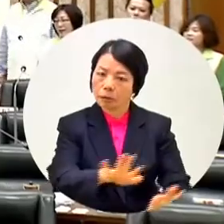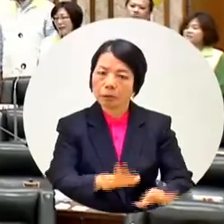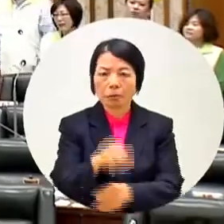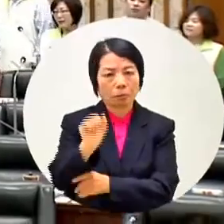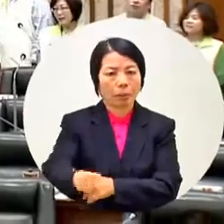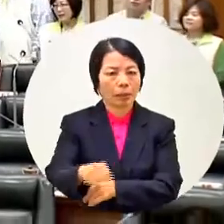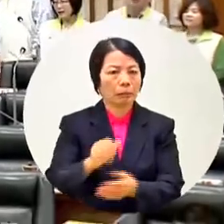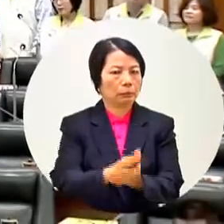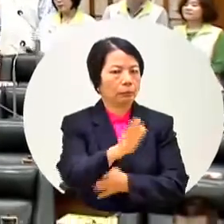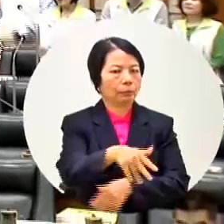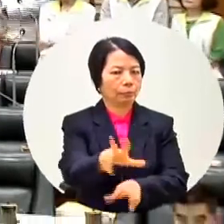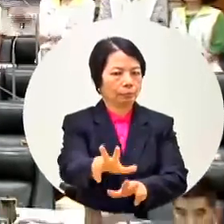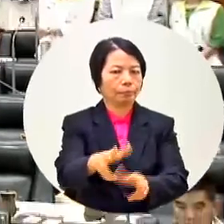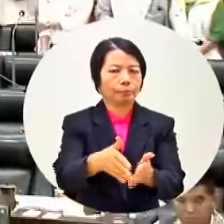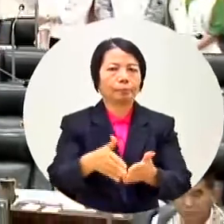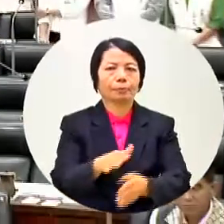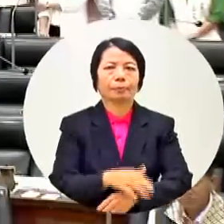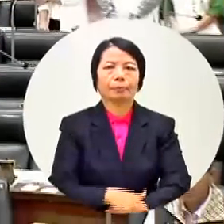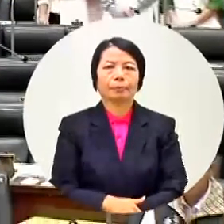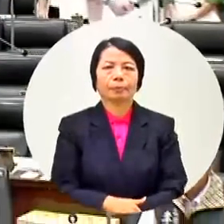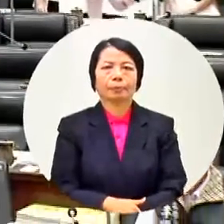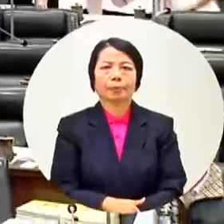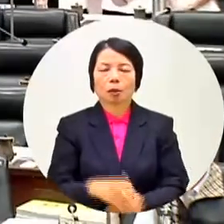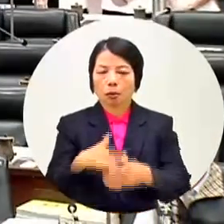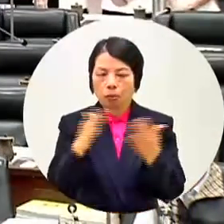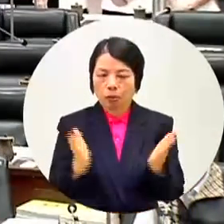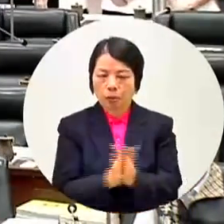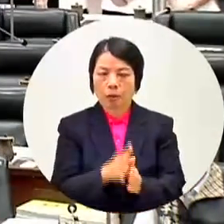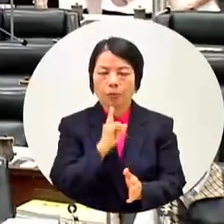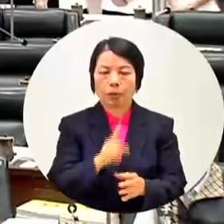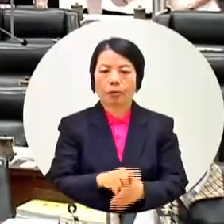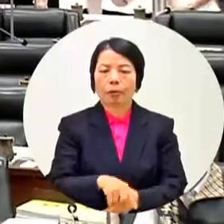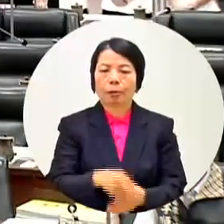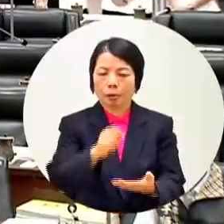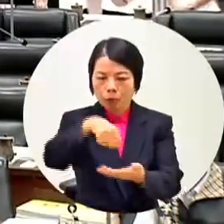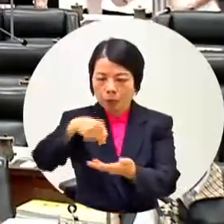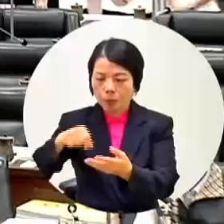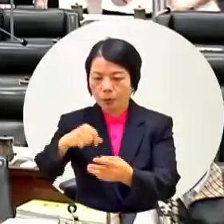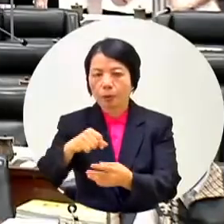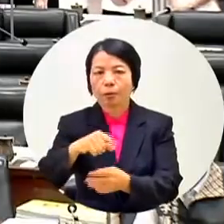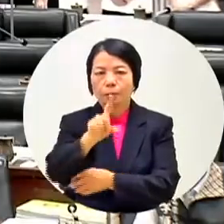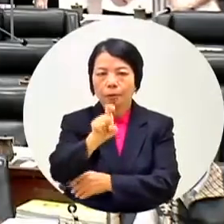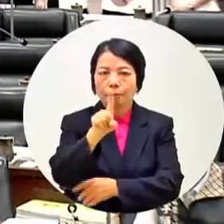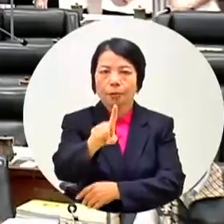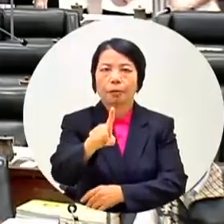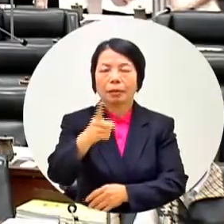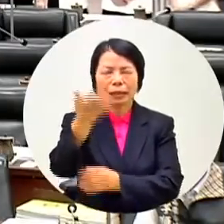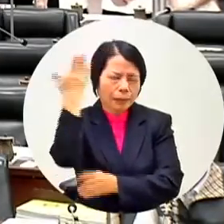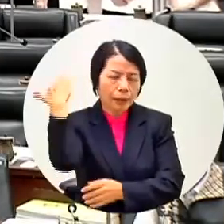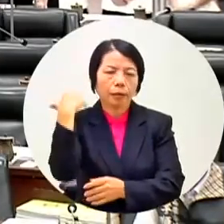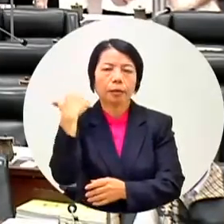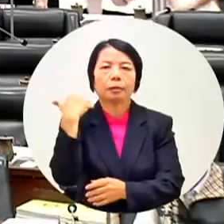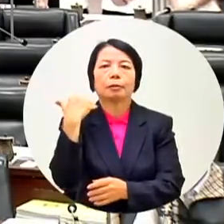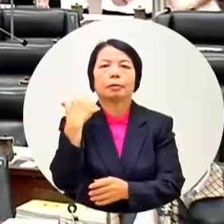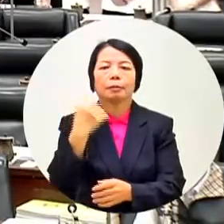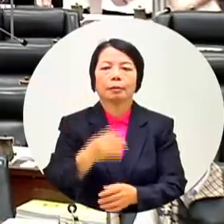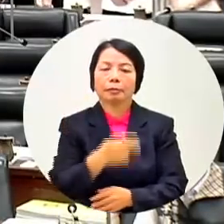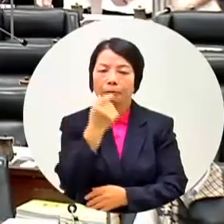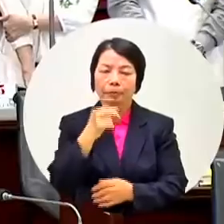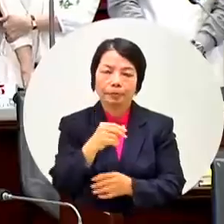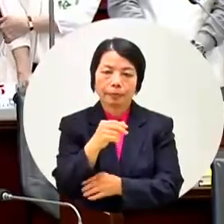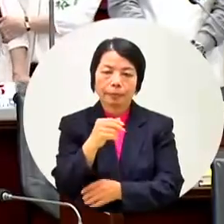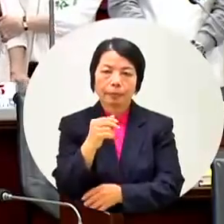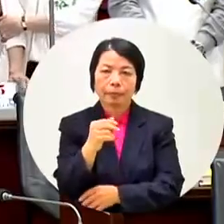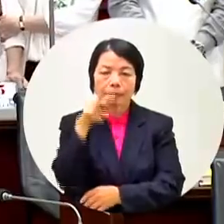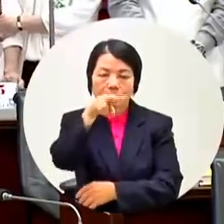是？ 所有这几个十一个是你选举前讲诶。 好了，市长你请坐，你唔敢讲，来去请坐。 我敢讲， 你讲， 请讲，请